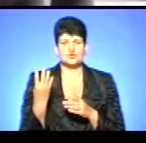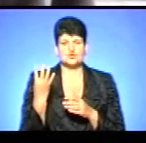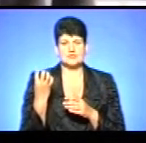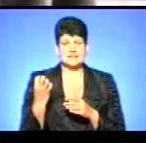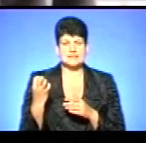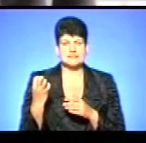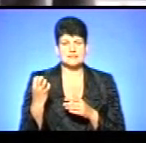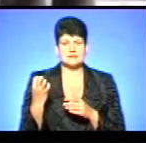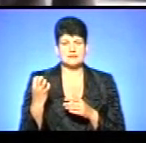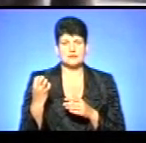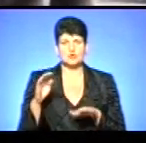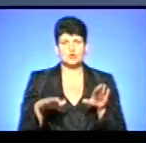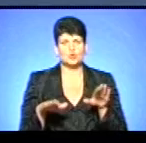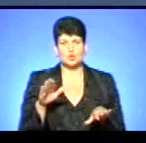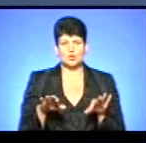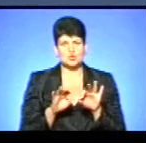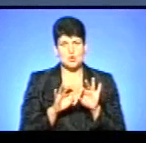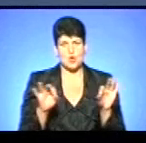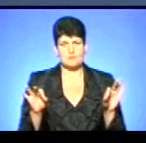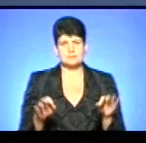400 тонн соломи.